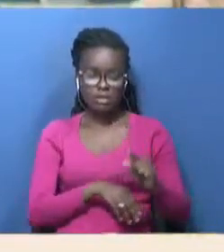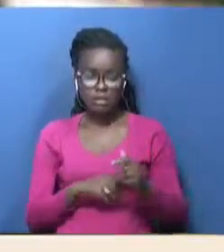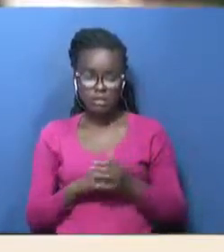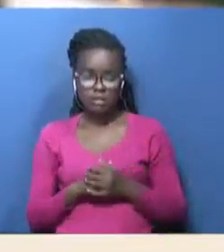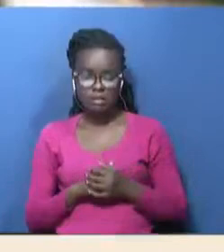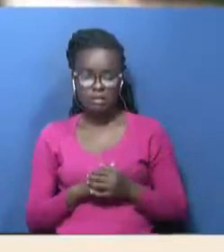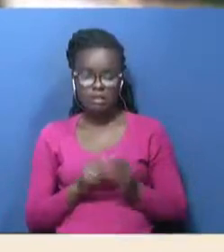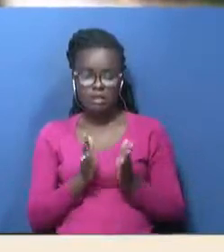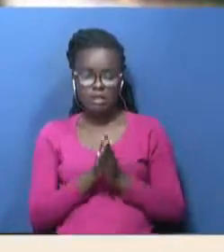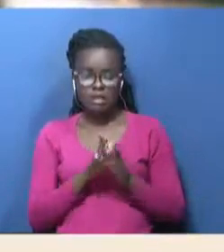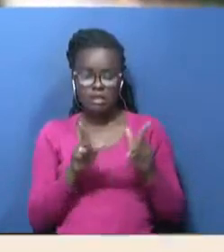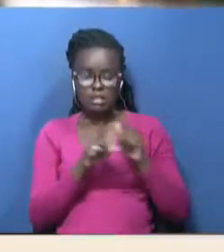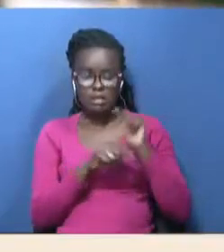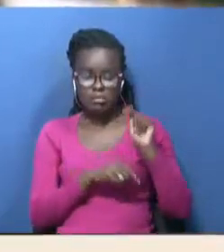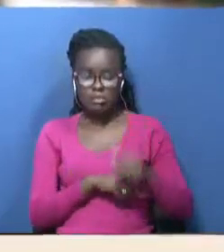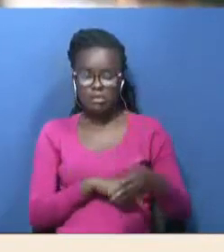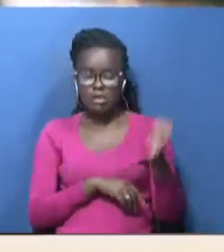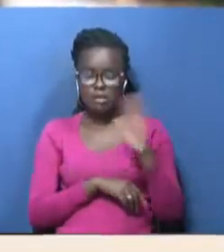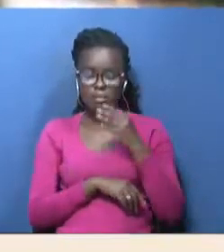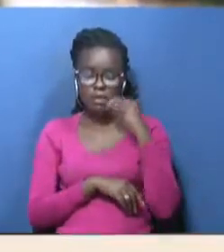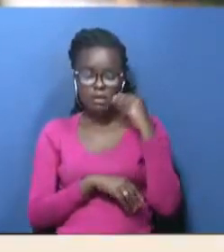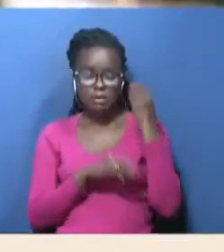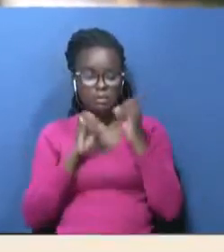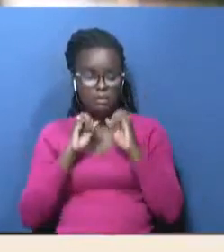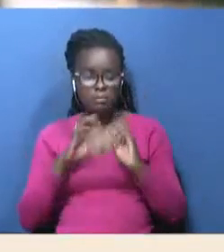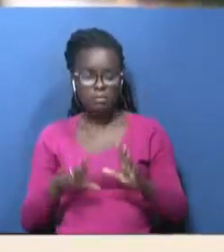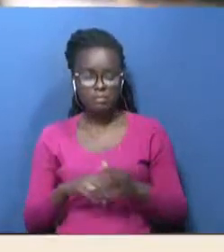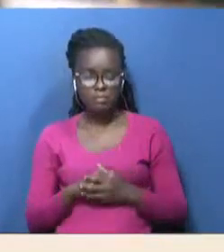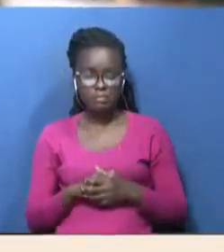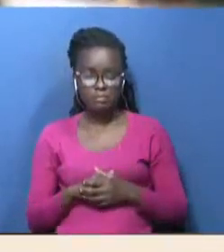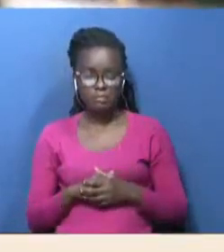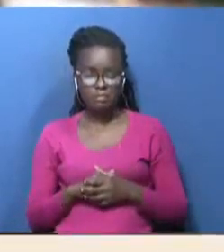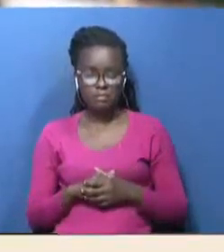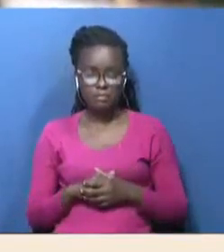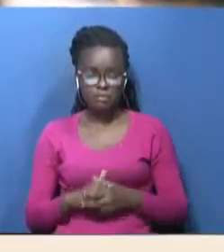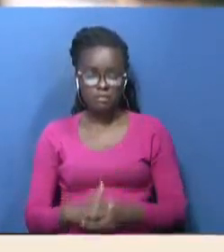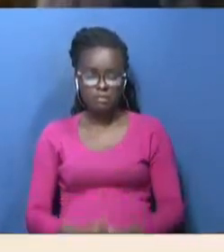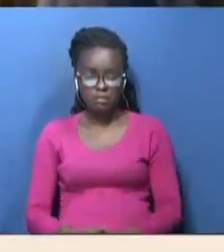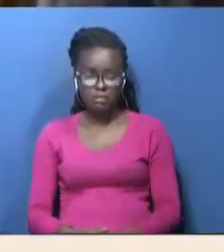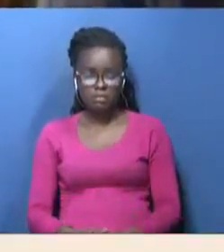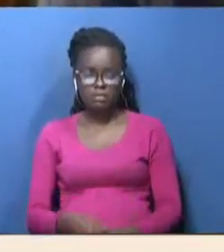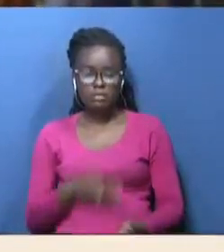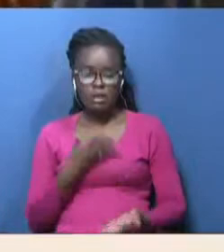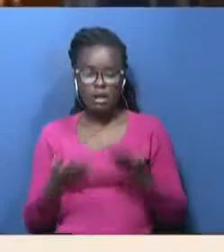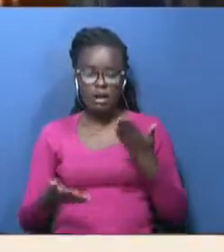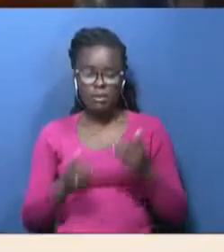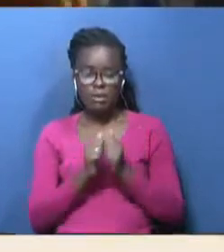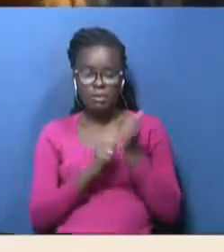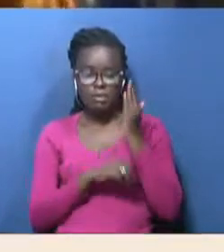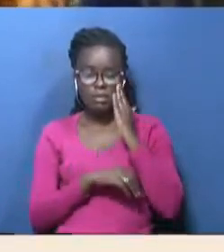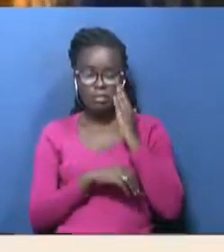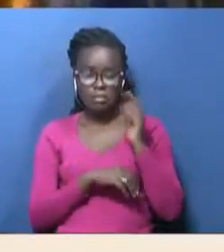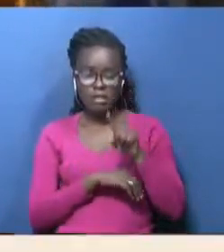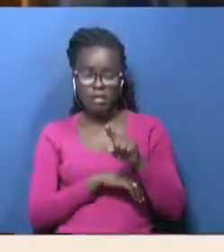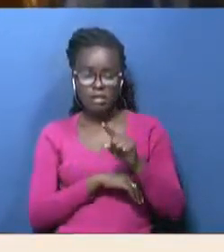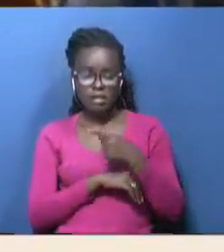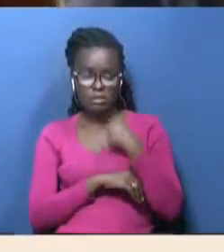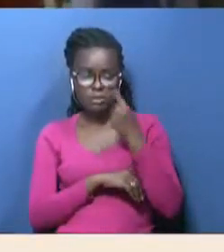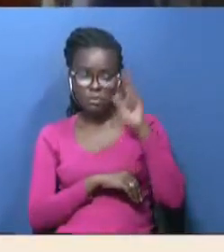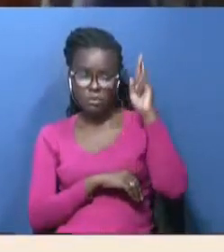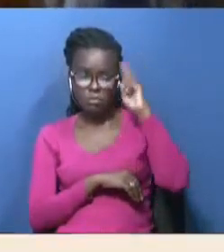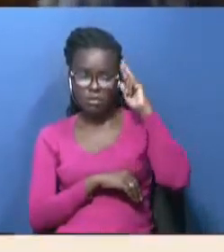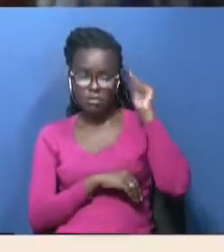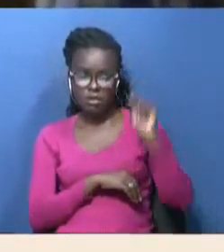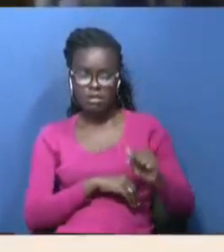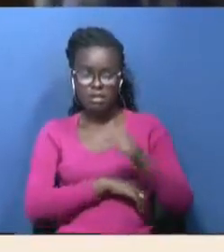na nginyanagio mũthĩ ũyũ matirĩ macoka kwao. Kũringana na nyina mũmaciari ũrĩa ũraririkana